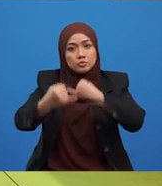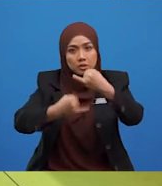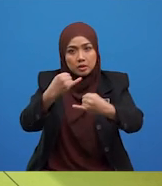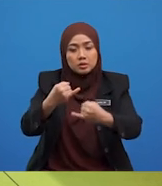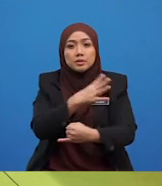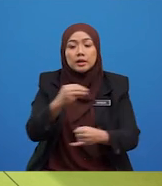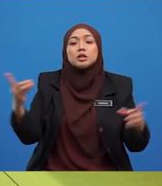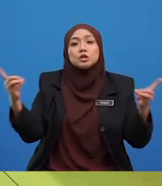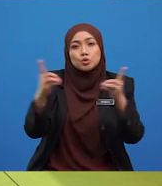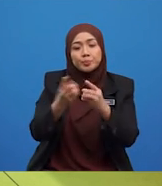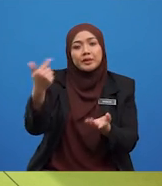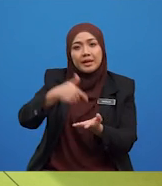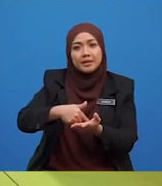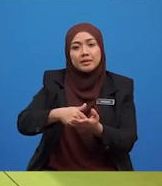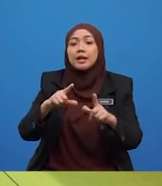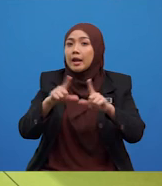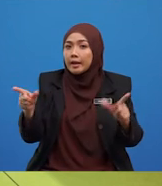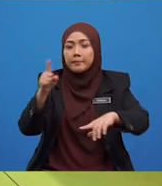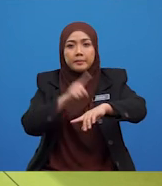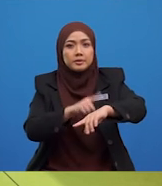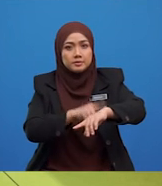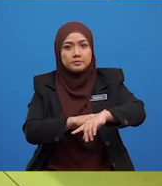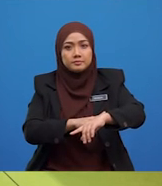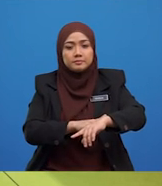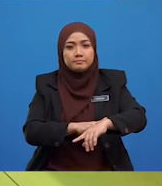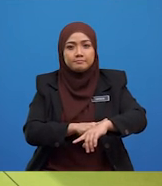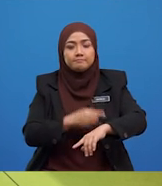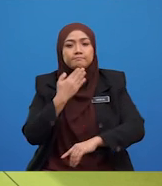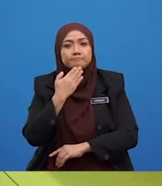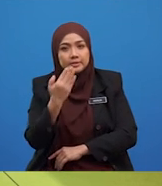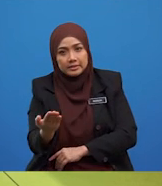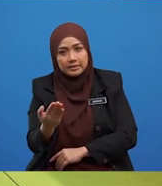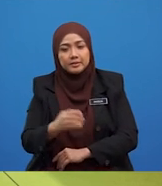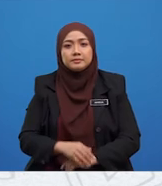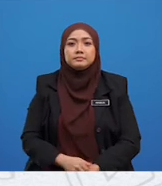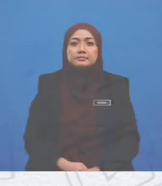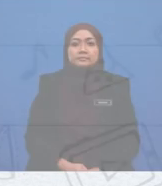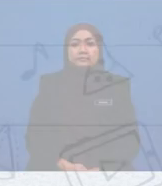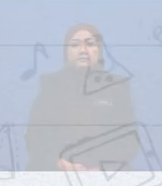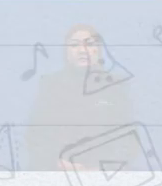jaya dan berjumpa lagi di lain masa. Sekian, terima kasih.